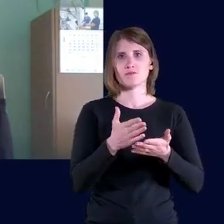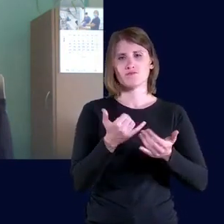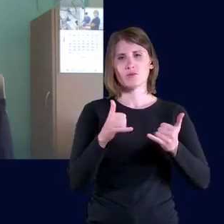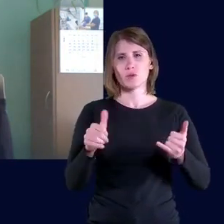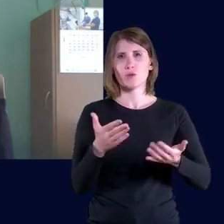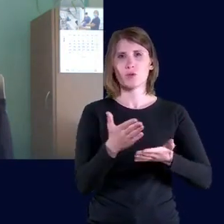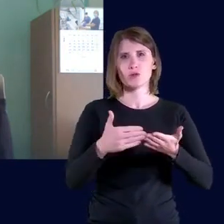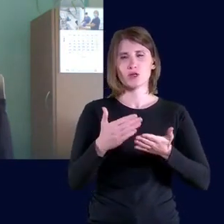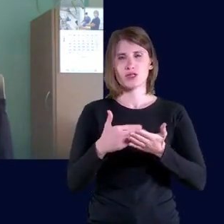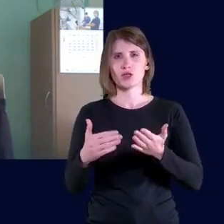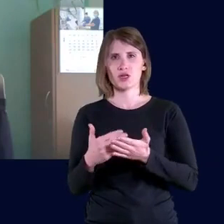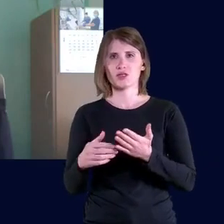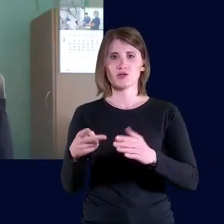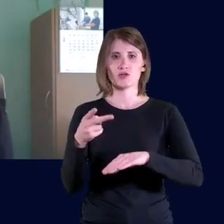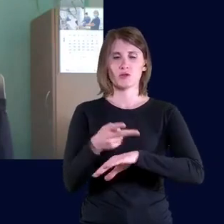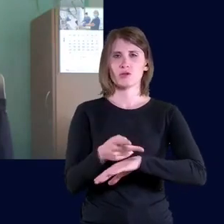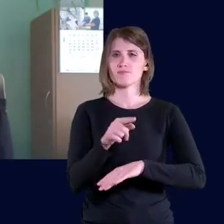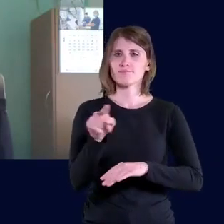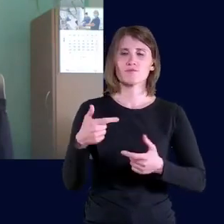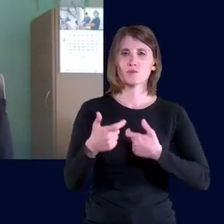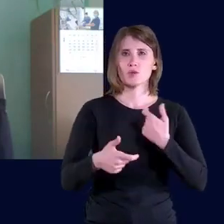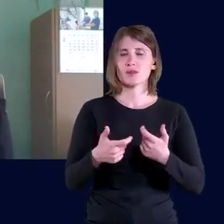stopni dostępności